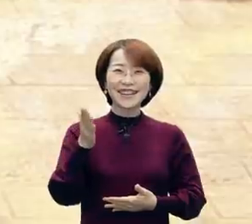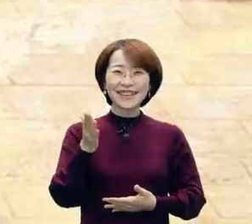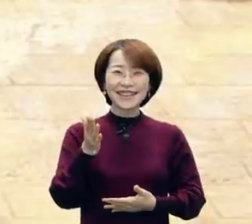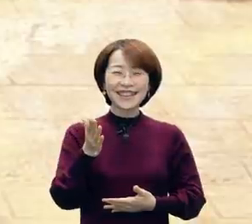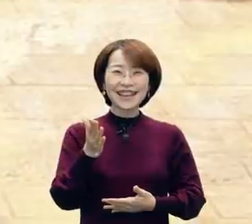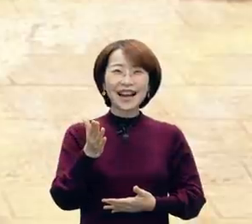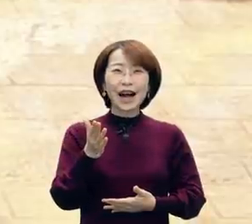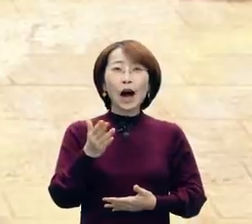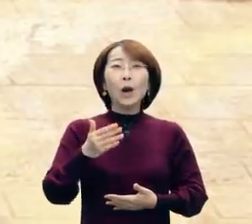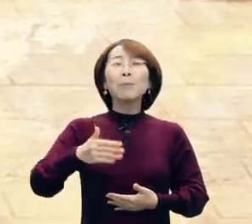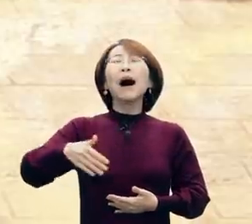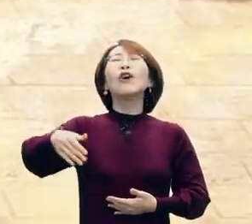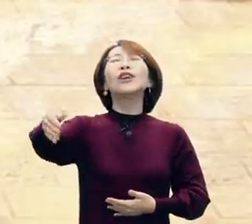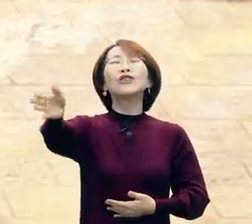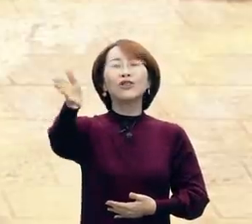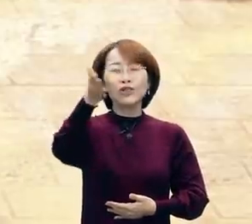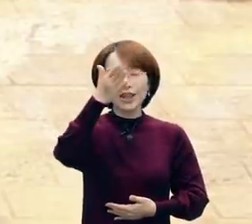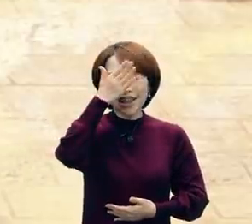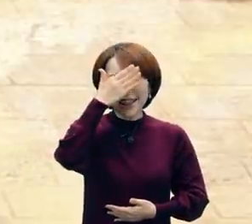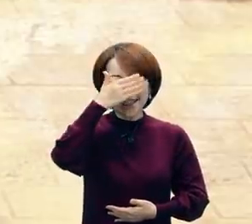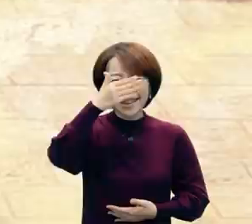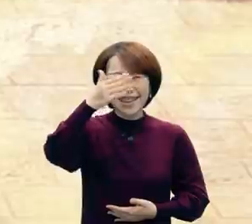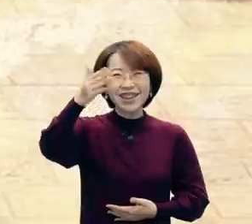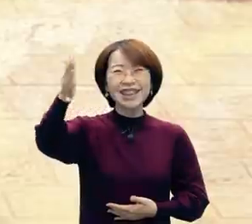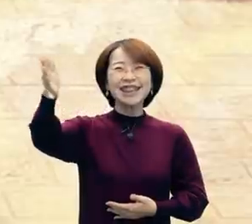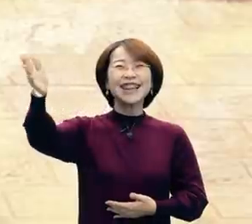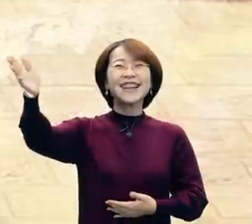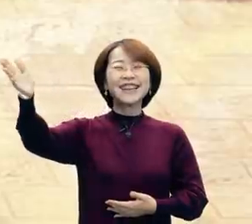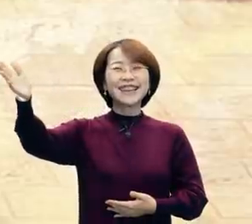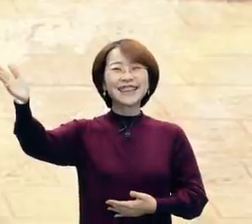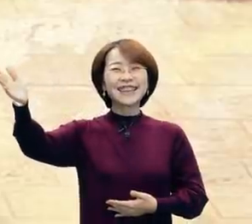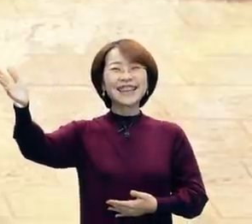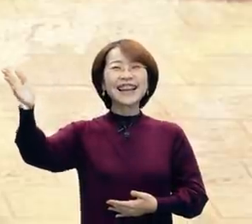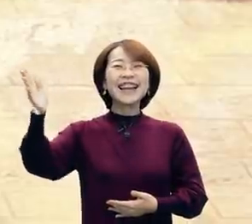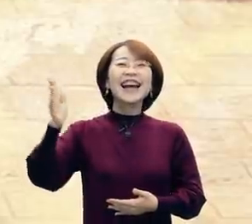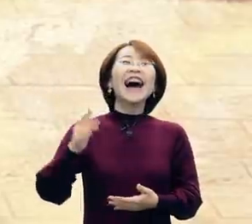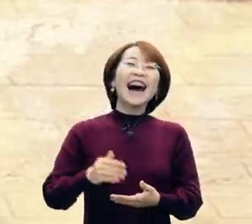오셨어요. 바울의 두 눈이 떠졌어요.